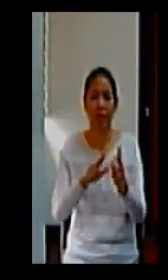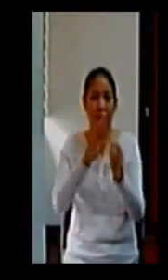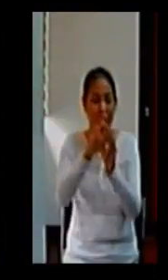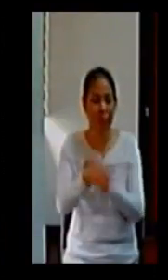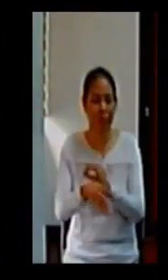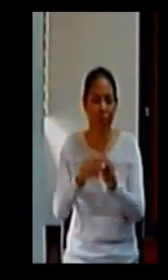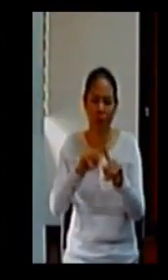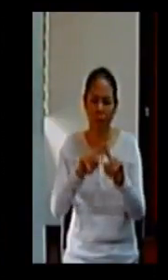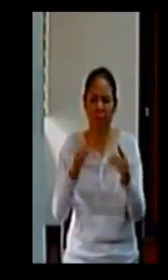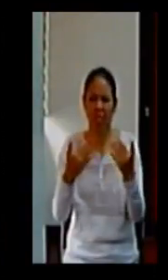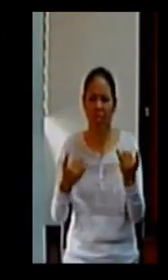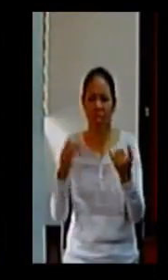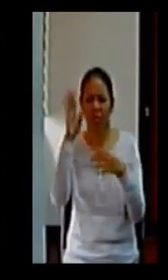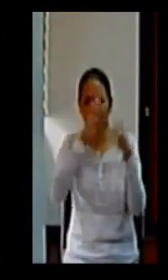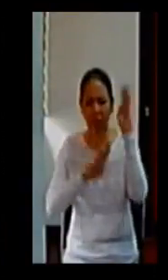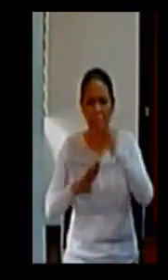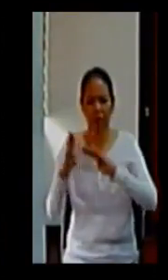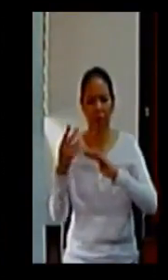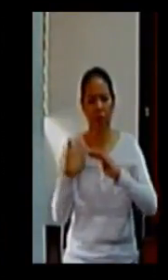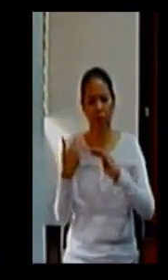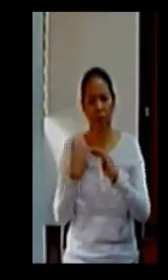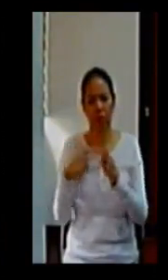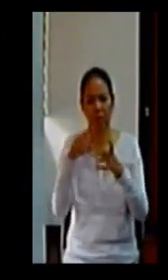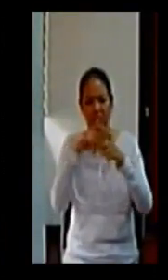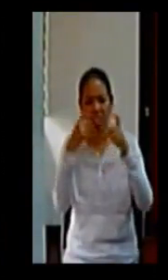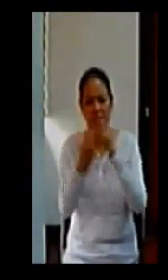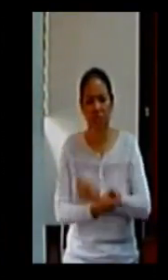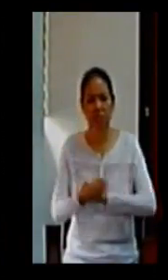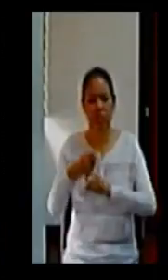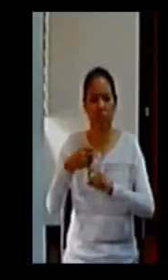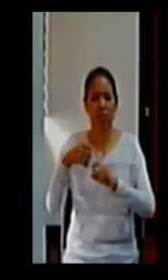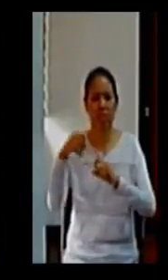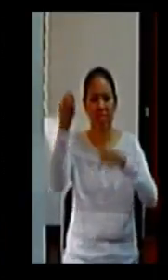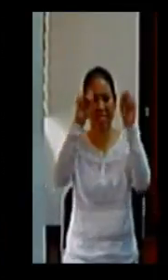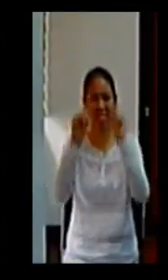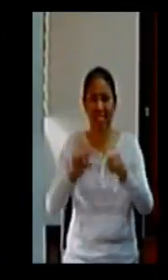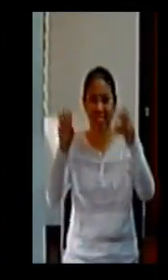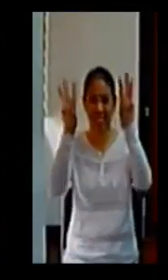problema is may biglang pagbabago sa panahon.